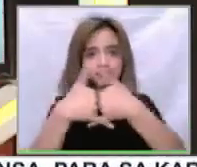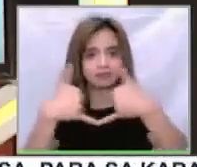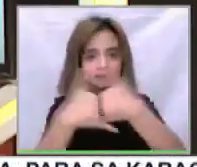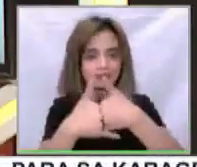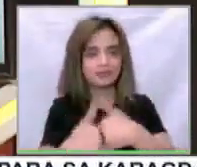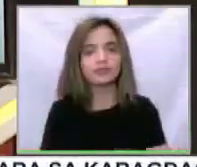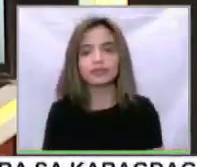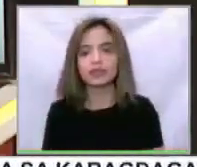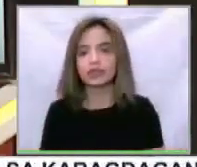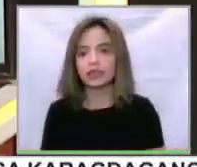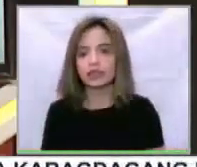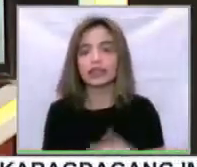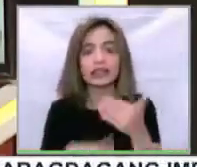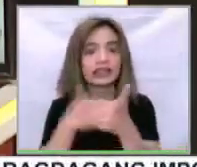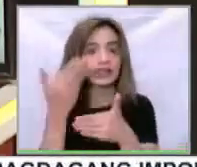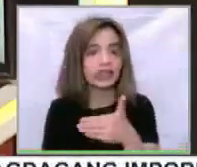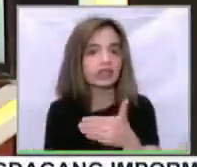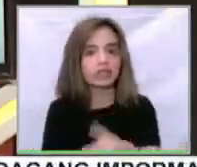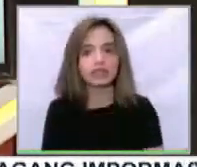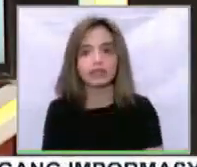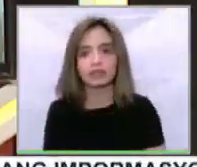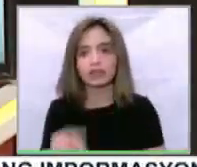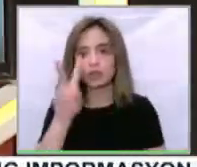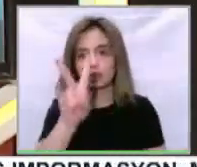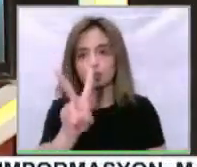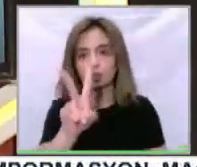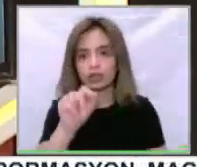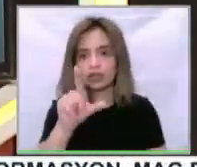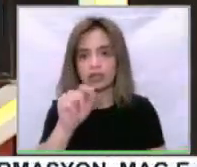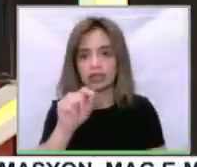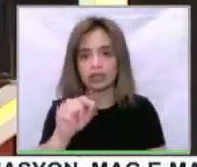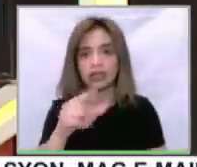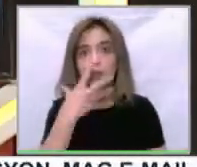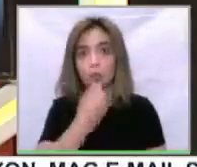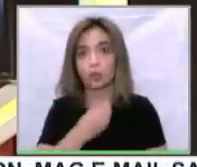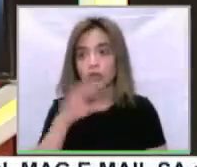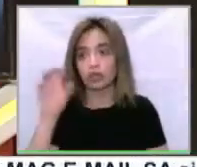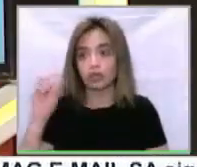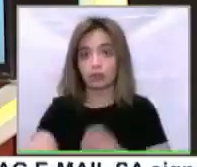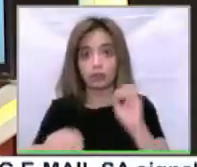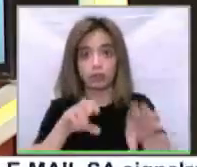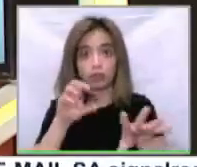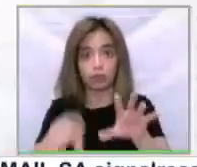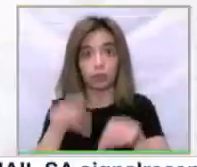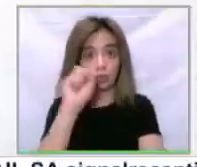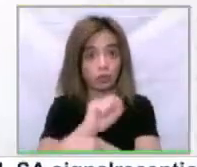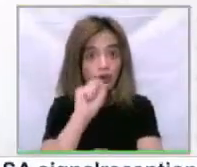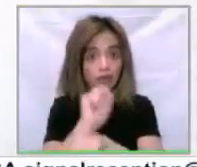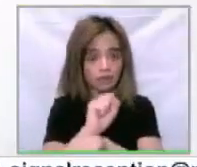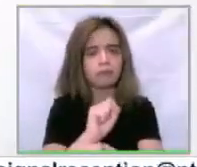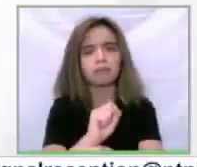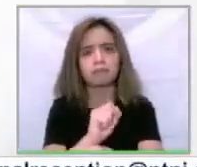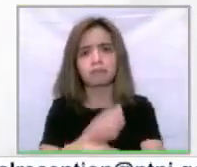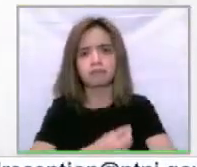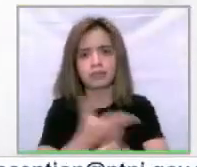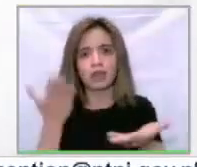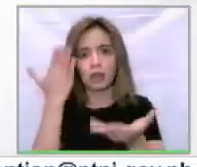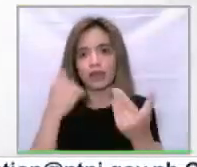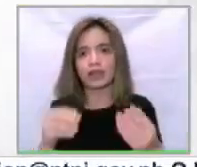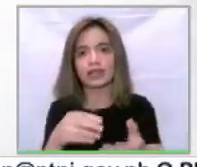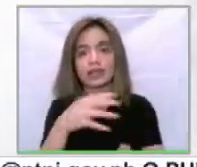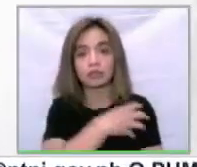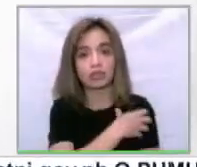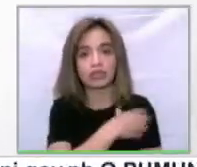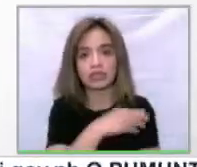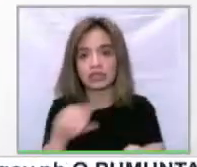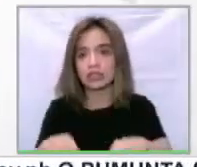Mahigit 20 mga lakal sa Marikina ang inandugan po na maagang ginaldo ng Marikina City Police. Bahagi po ito ng pamaskong handog para sa mga